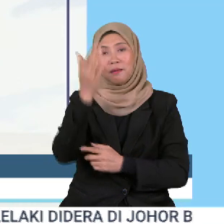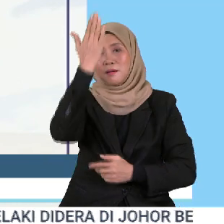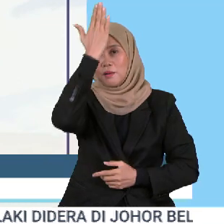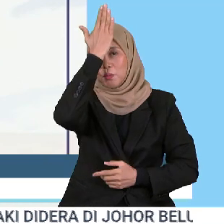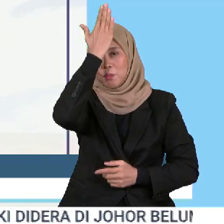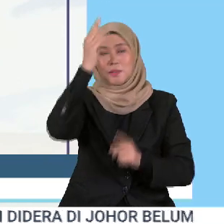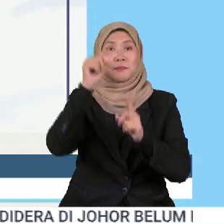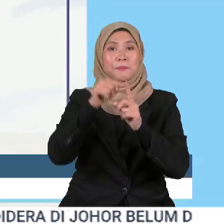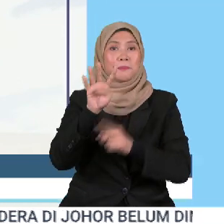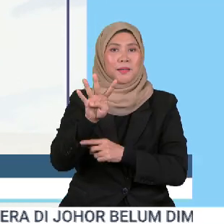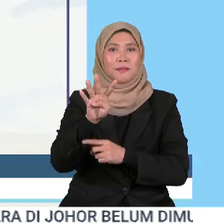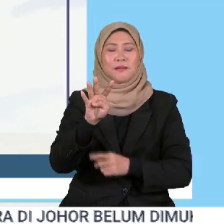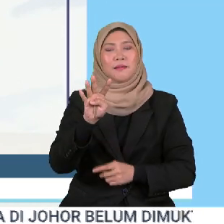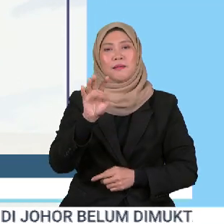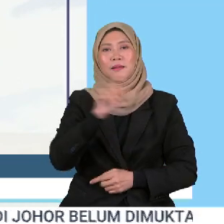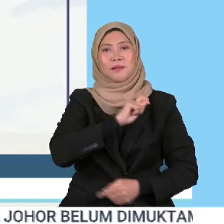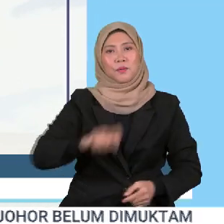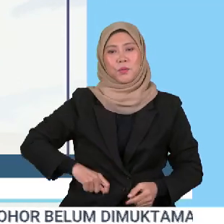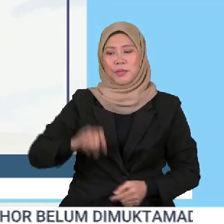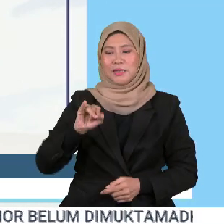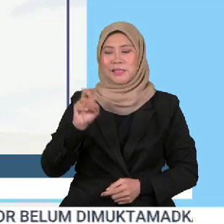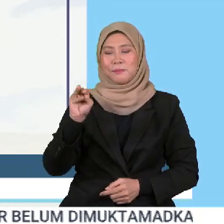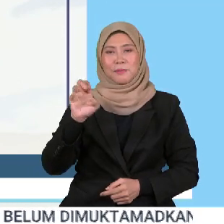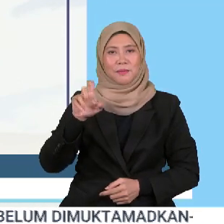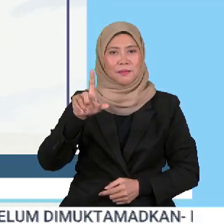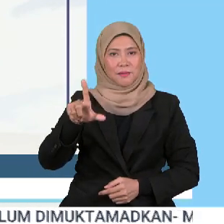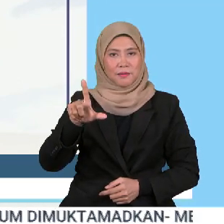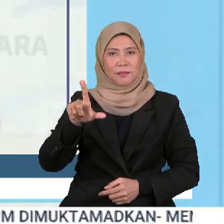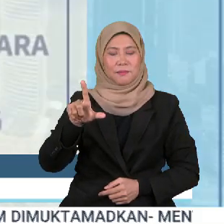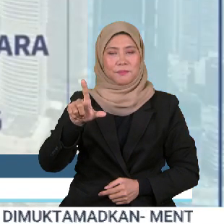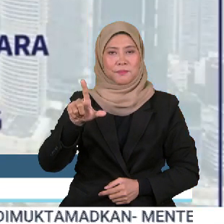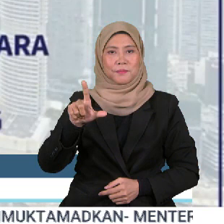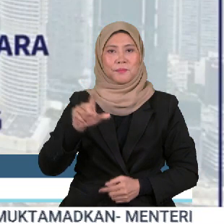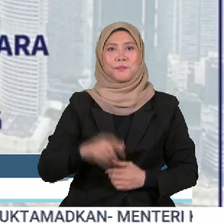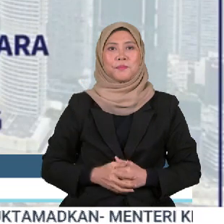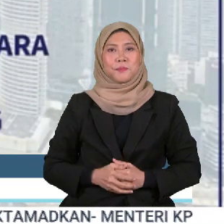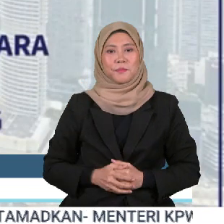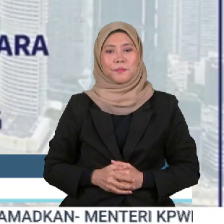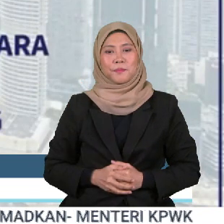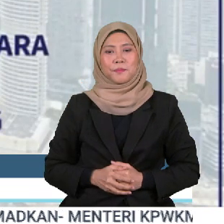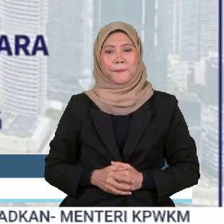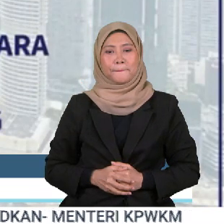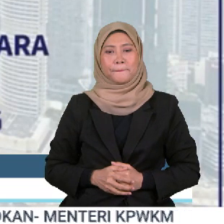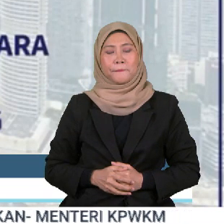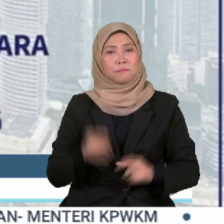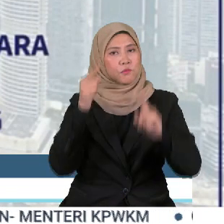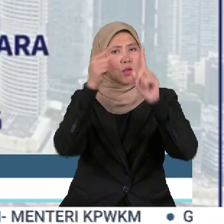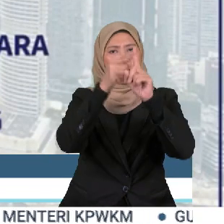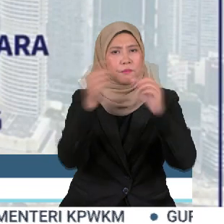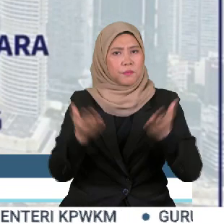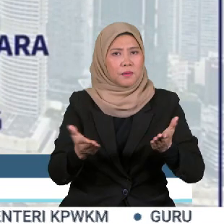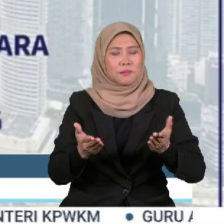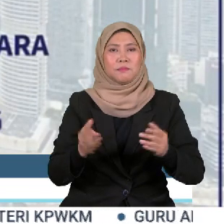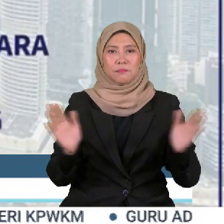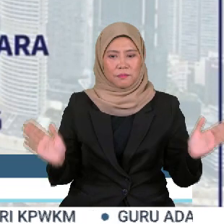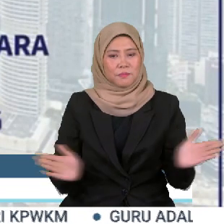Agong keempat, almarhum Tuanku Ismail Nasiruddin Shah ibni almarhum Sultan Zainal Abidin. Tujuannya